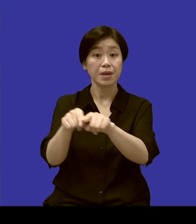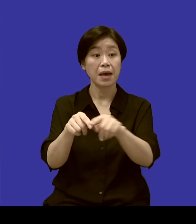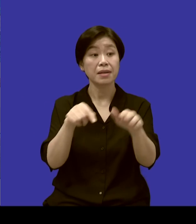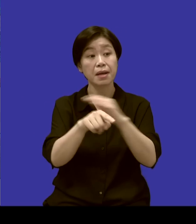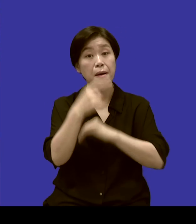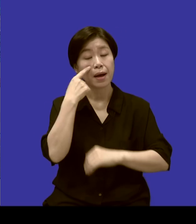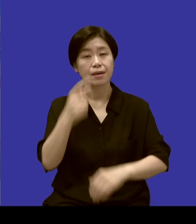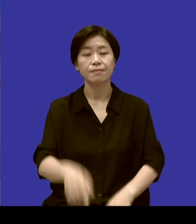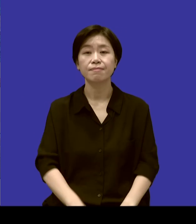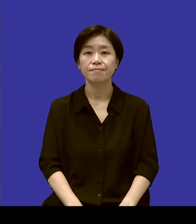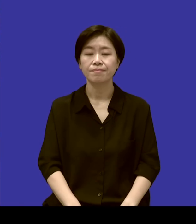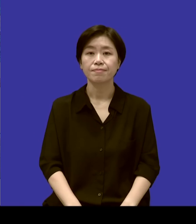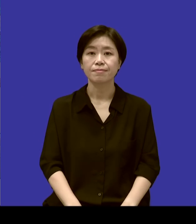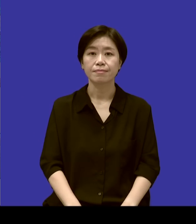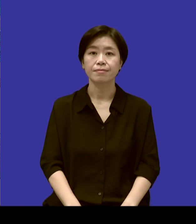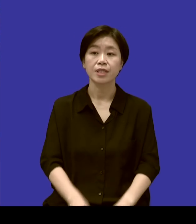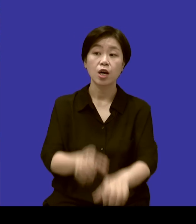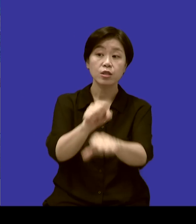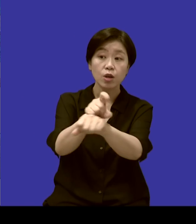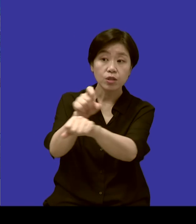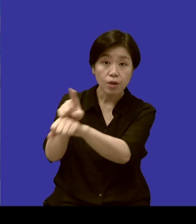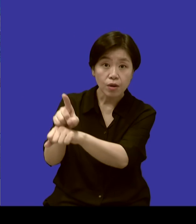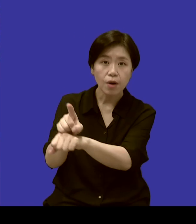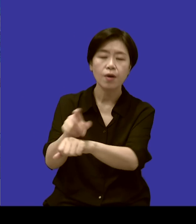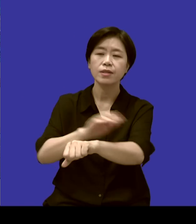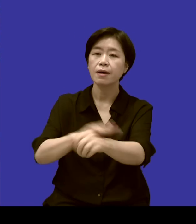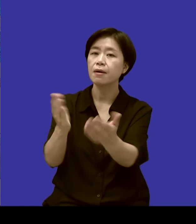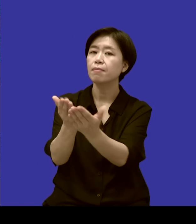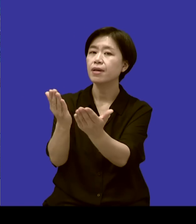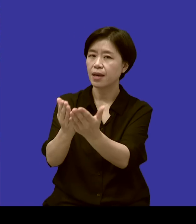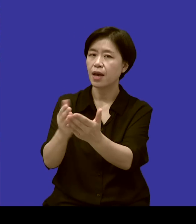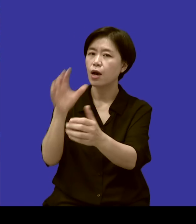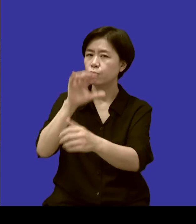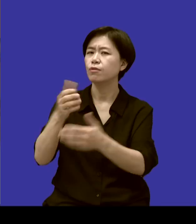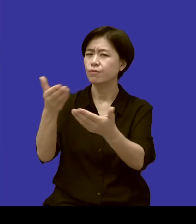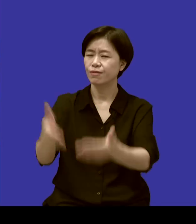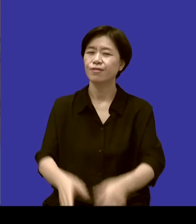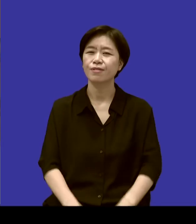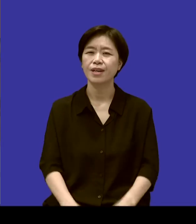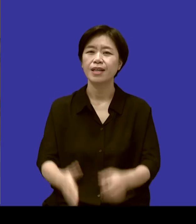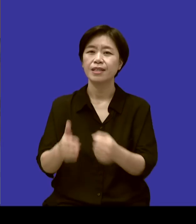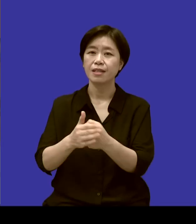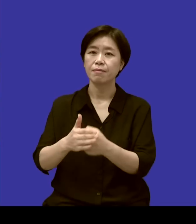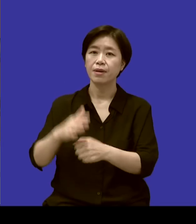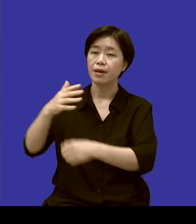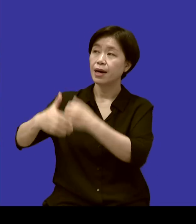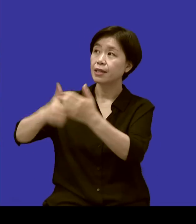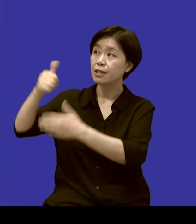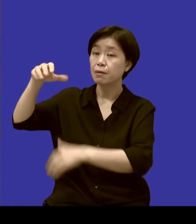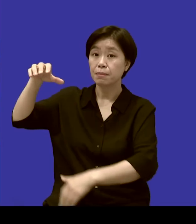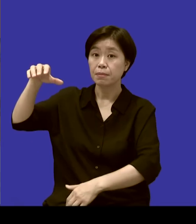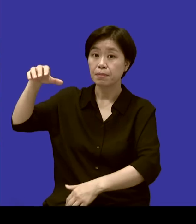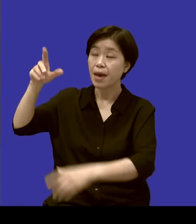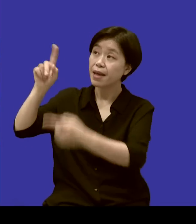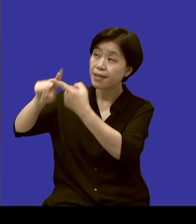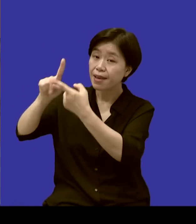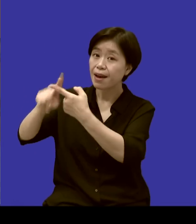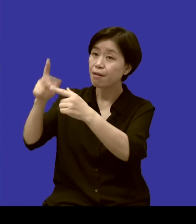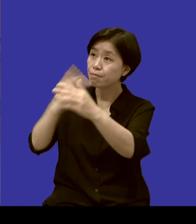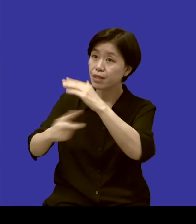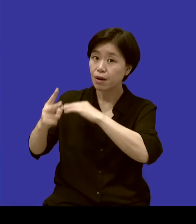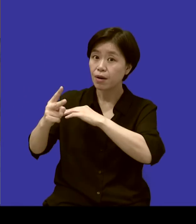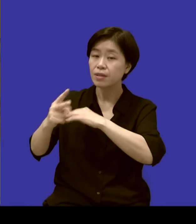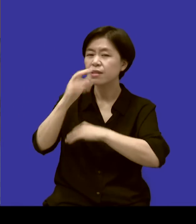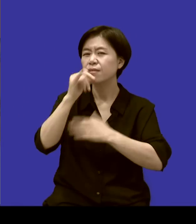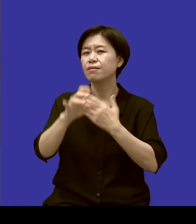또 하나님은 또 그 성향에 맞게 반드시 훈련시켜서 사용하시니까 예. 일단 하나님 앞에 비전이 회복되어지면 다 모든